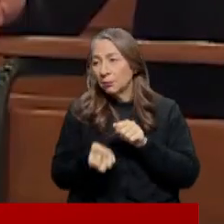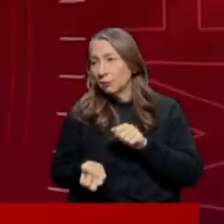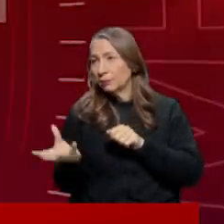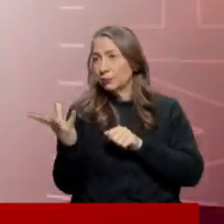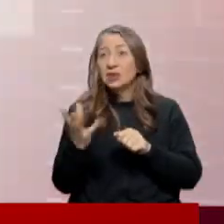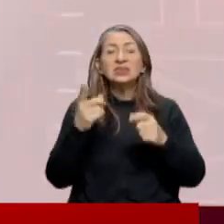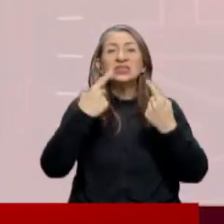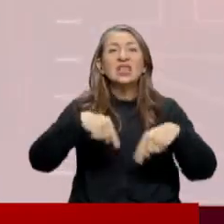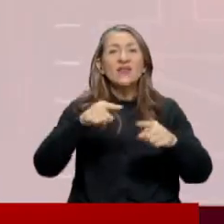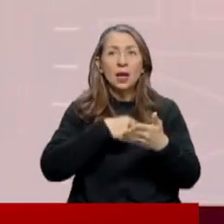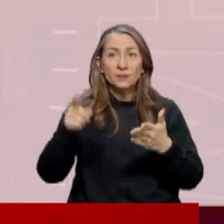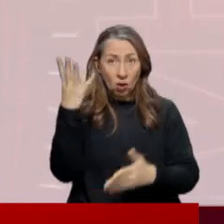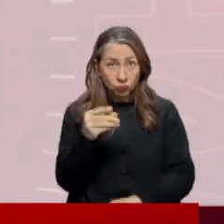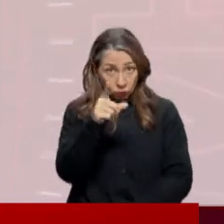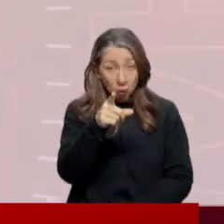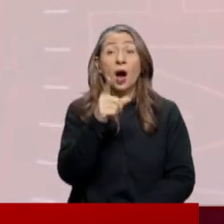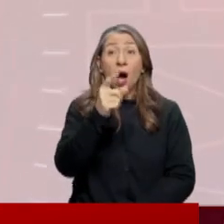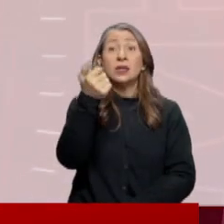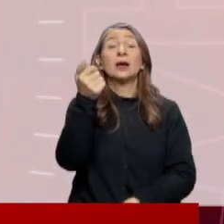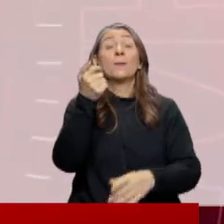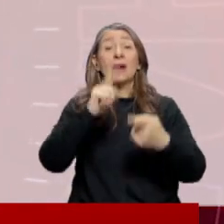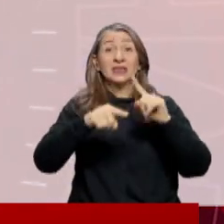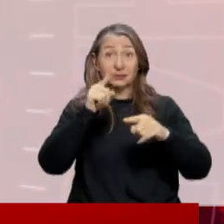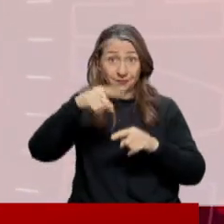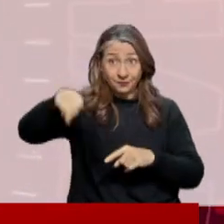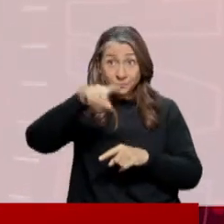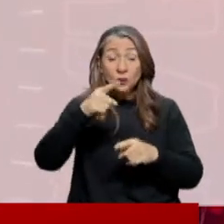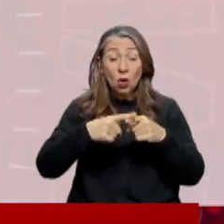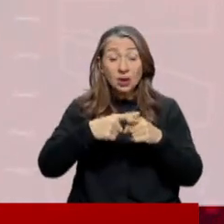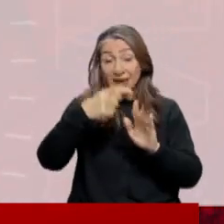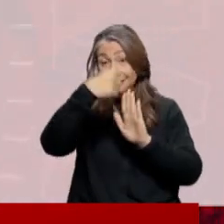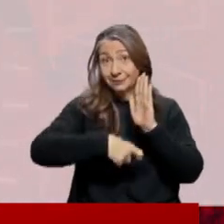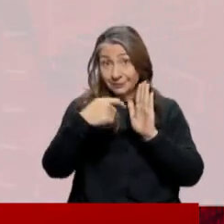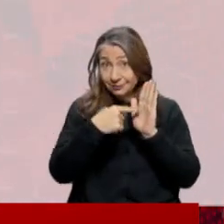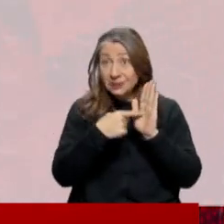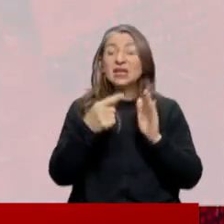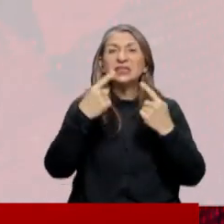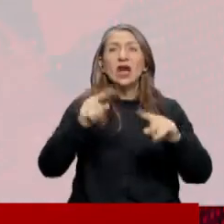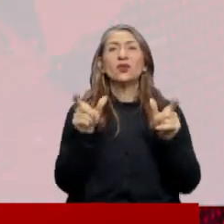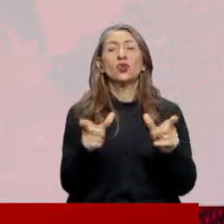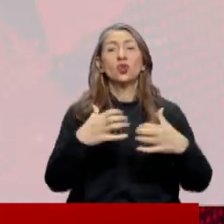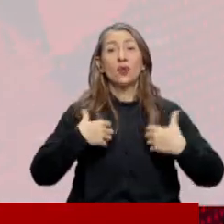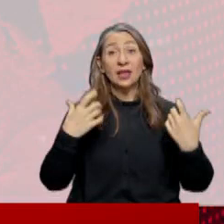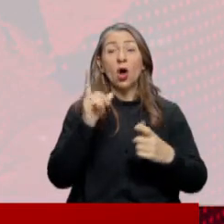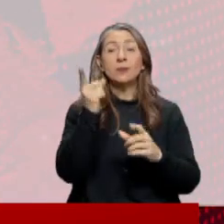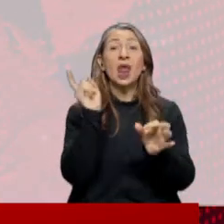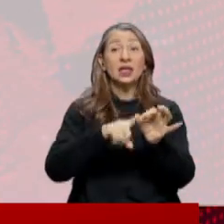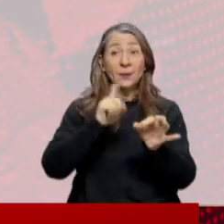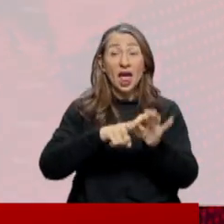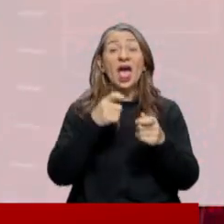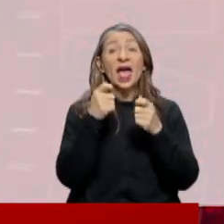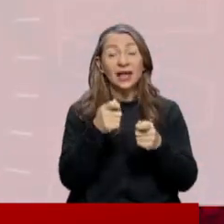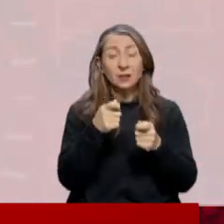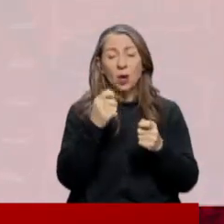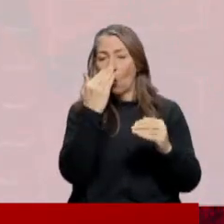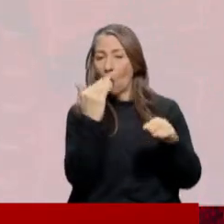iddiasıyla sınav iptal edilmişti. 6 partinin ortak politikalar mutabakat metninde sınav güvenliğinden öğretmen atamalarından